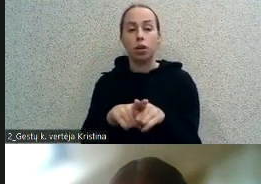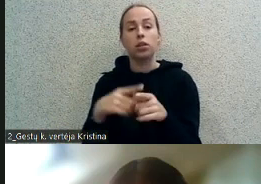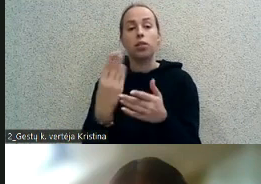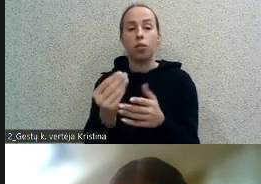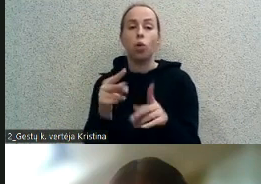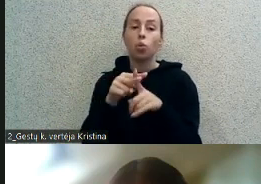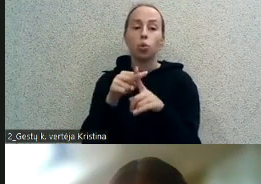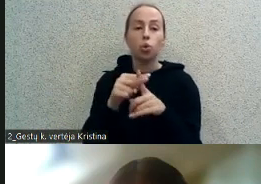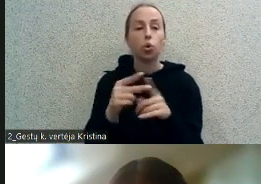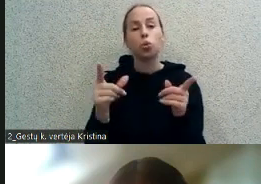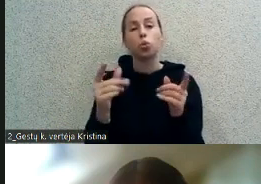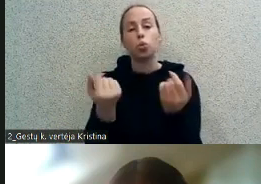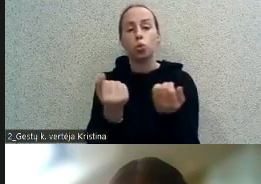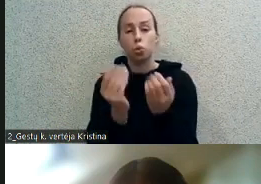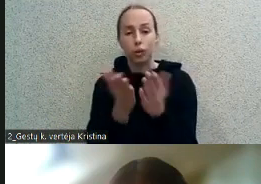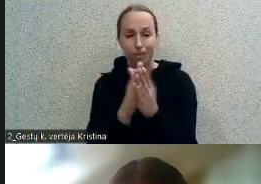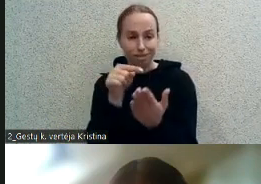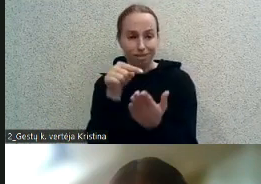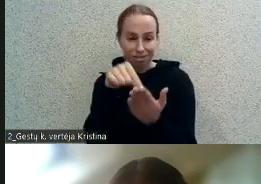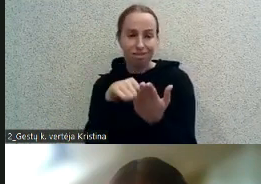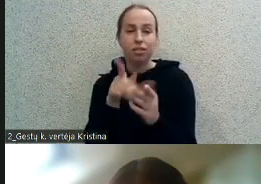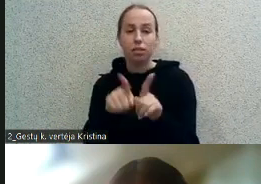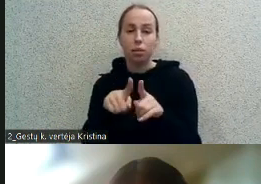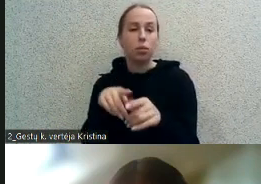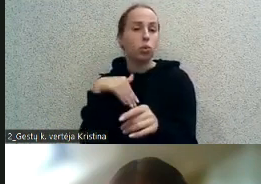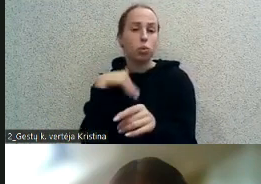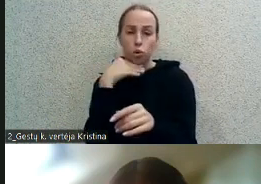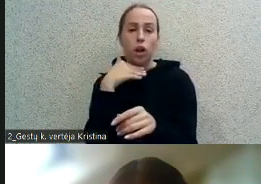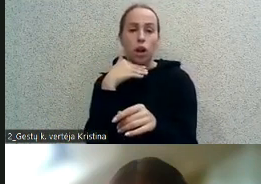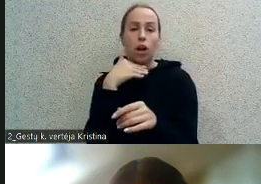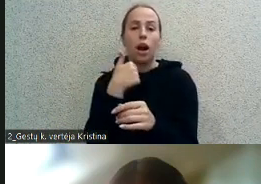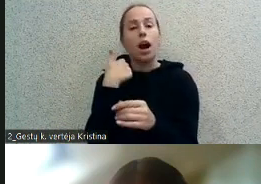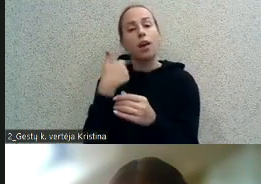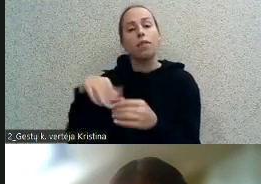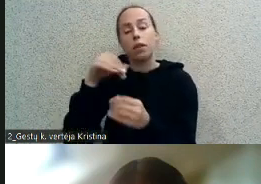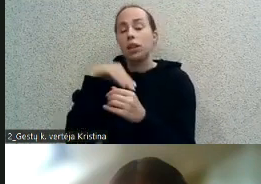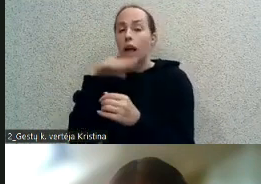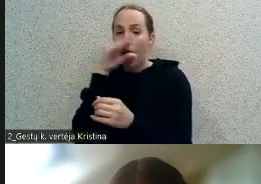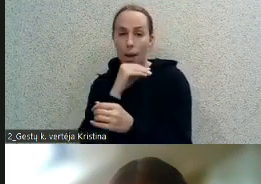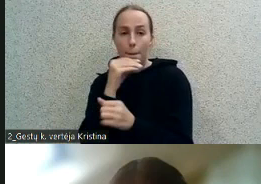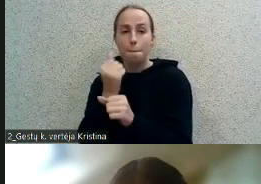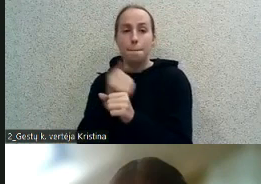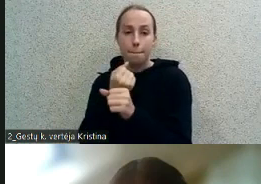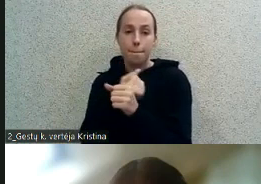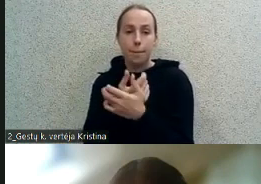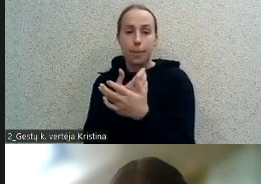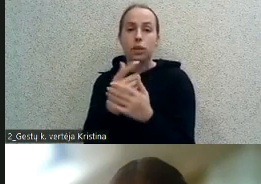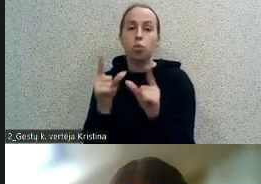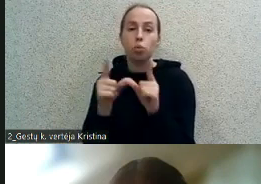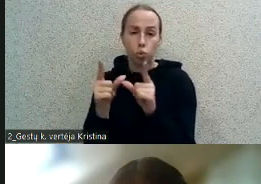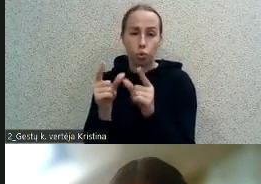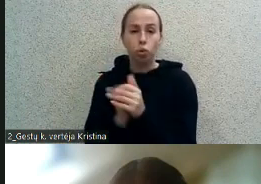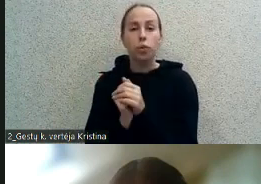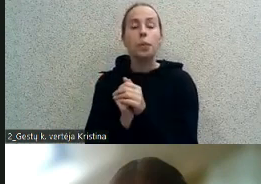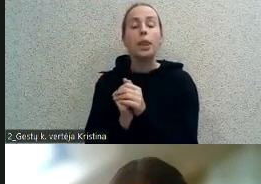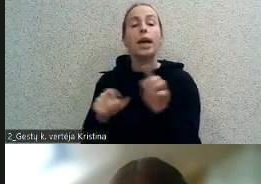sąsiuviniuose, kad tik mes suspėtumėm viską padaryti. Taip pat vaikams labai patinka